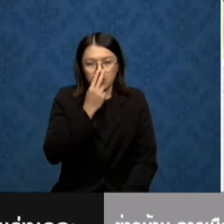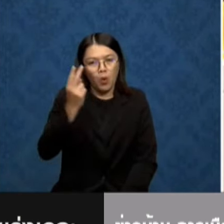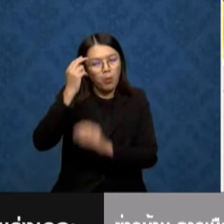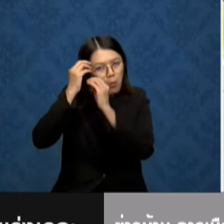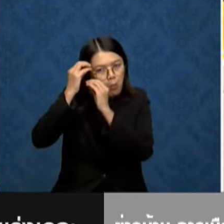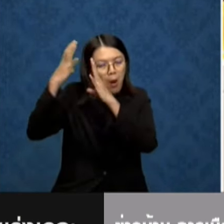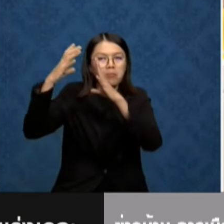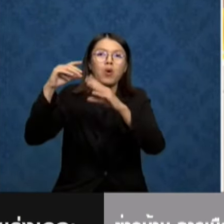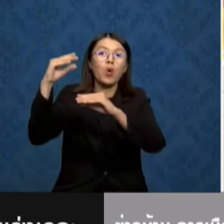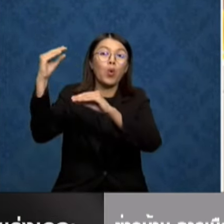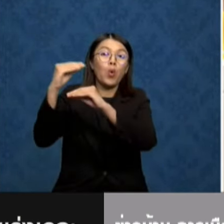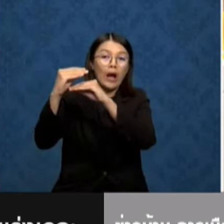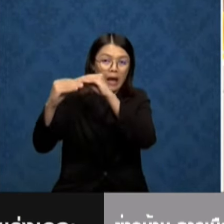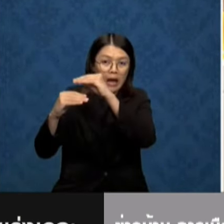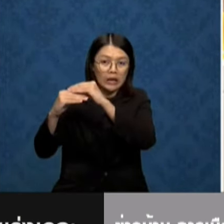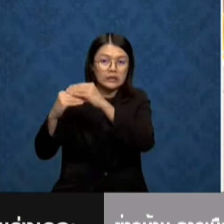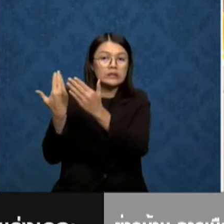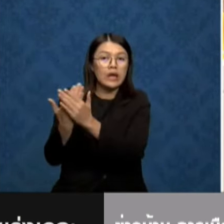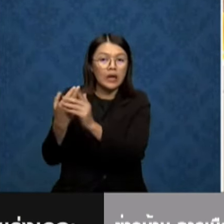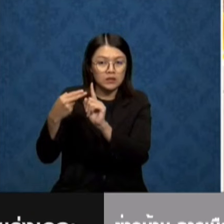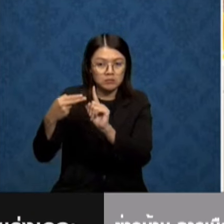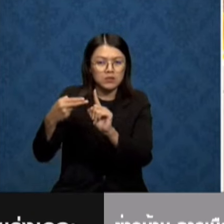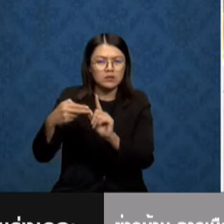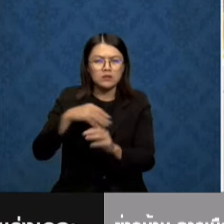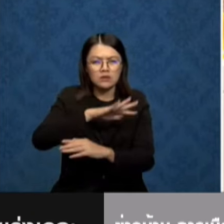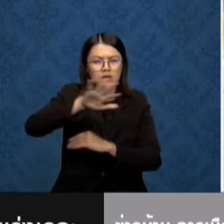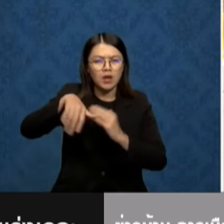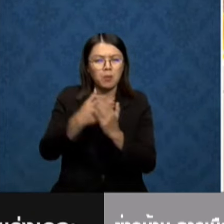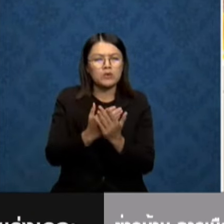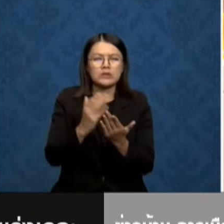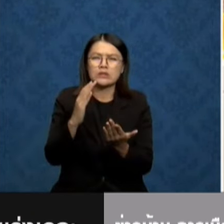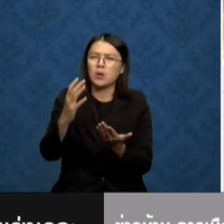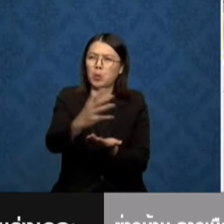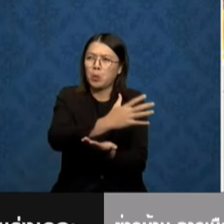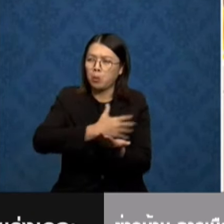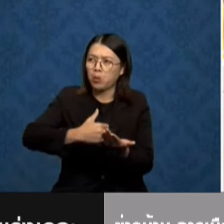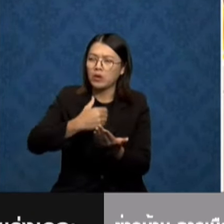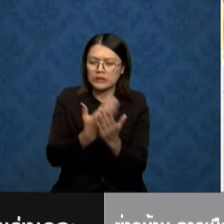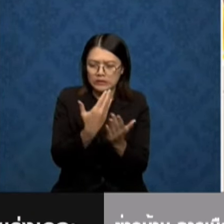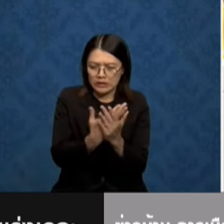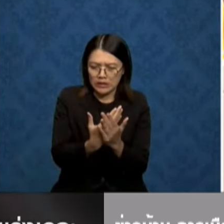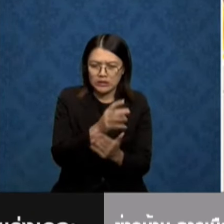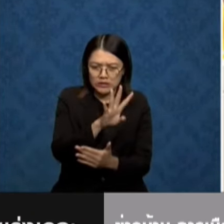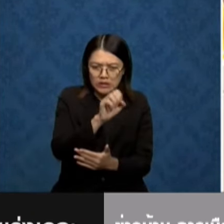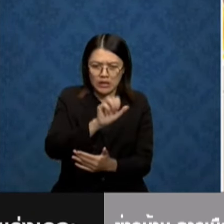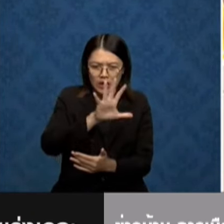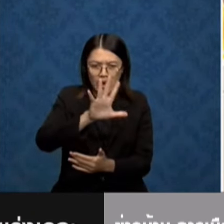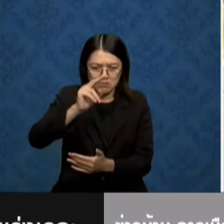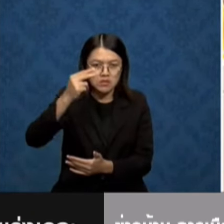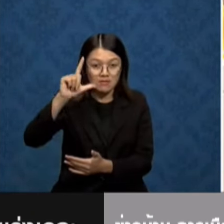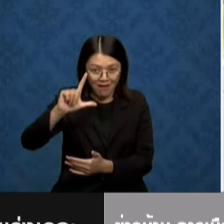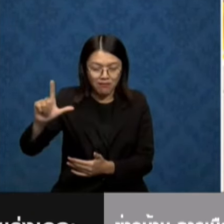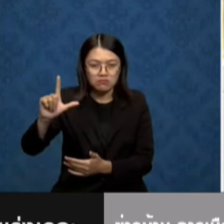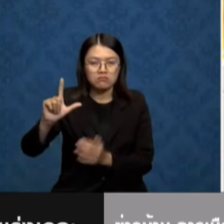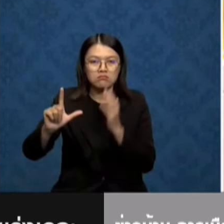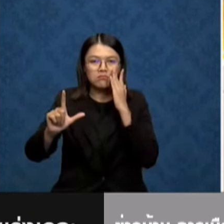ก็เลยขอมาอภิปรายวันนี้น่าสนใจครับหลายประเด็นอาจารย์วีระเนี่ยบอกว่าที่จริงแล้วเราต้องมองภาพ